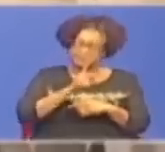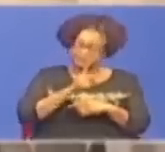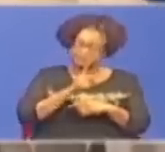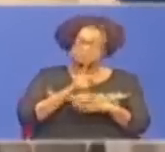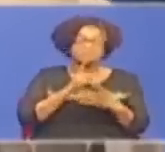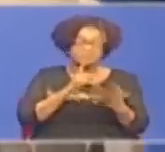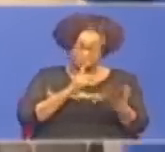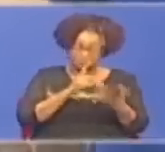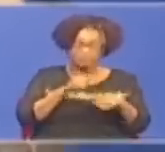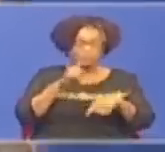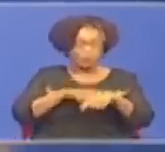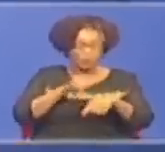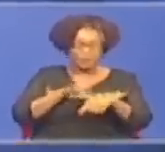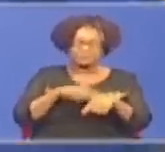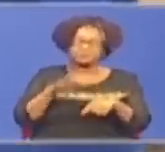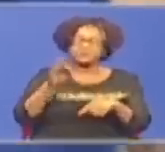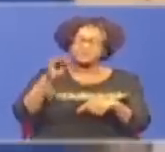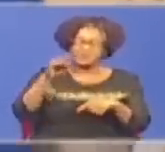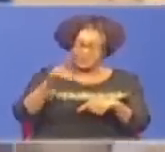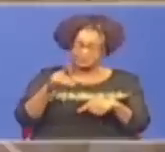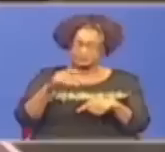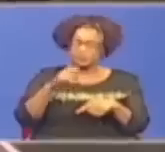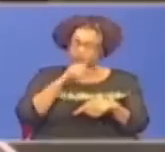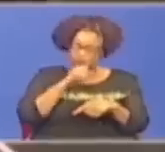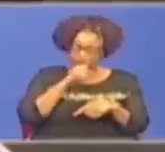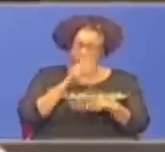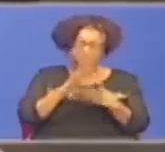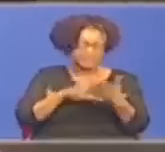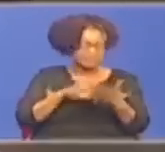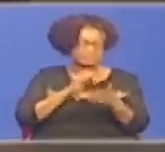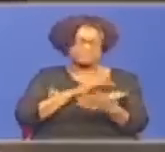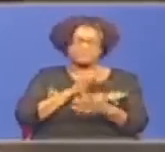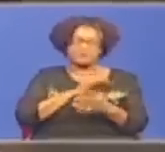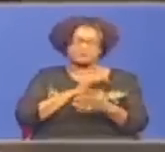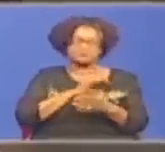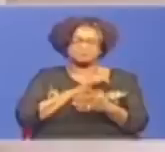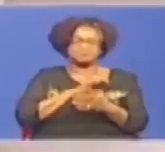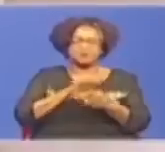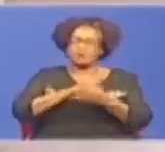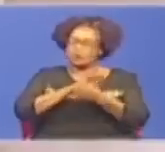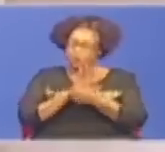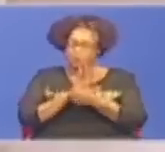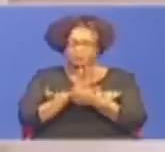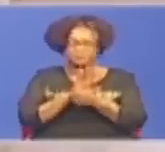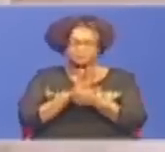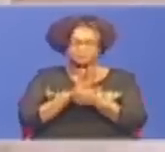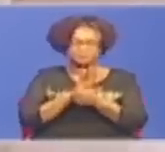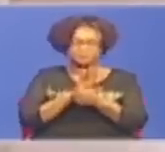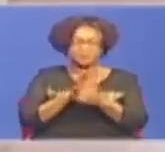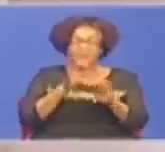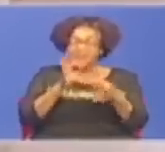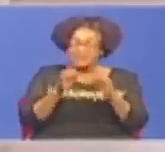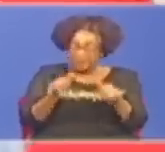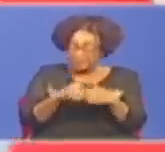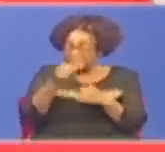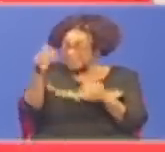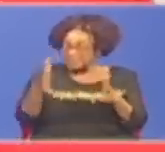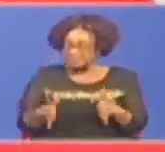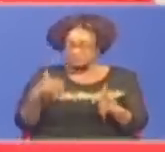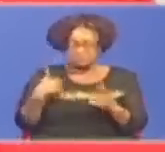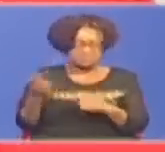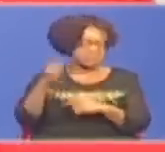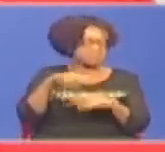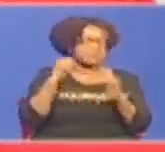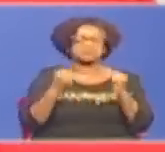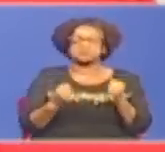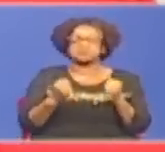when Fred coughs, some catch a cold. Corona or no corona. Kama ingekuwa jamaa mwingine mimi singekuja. Hii Kenya